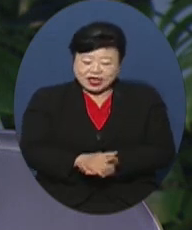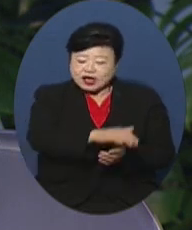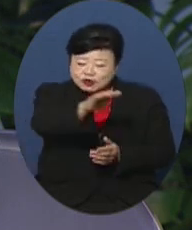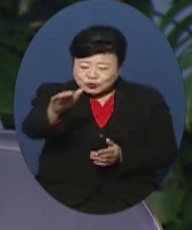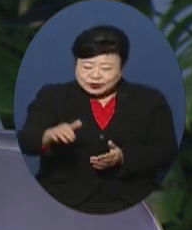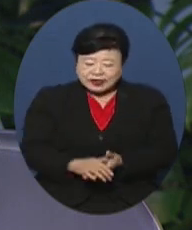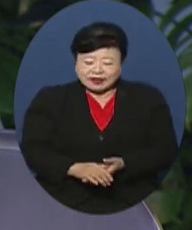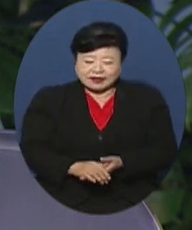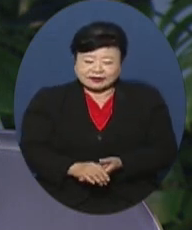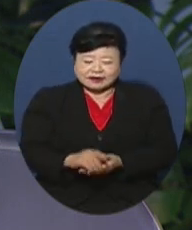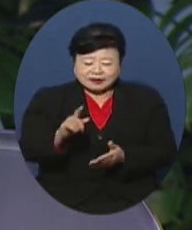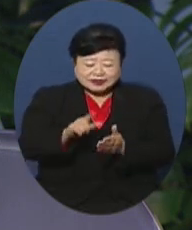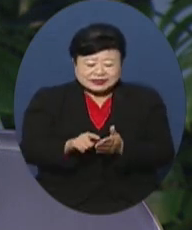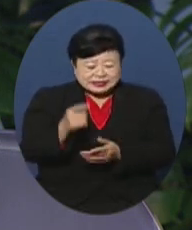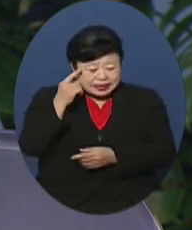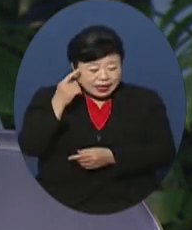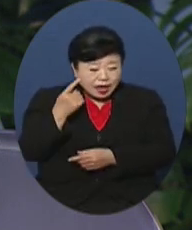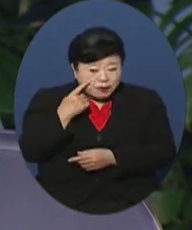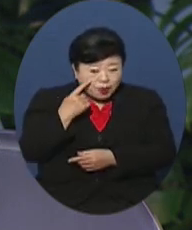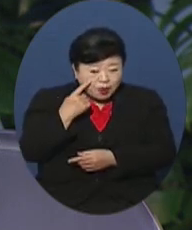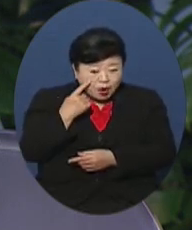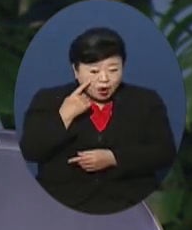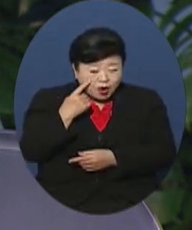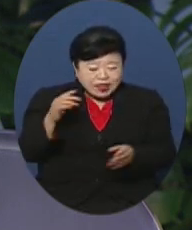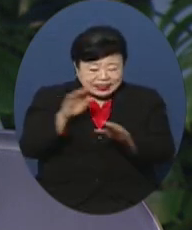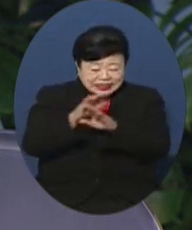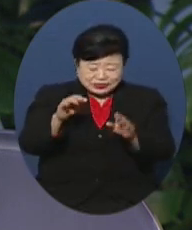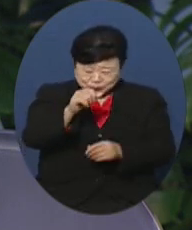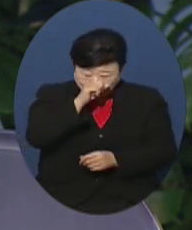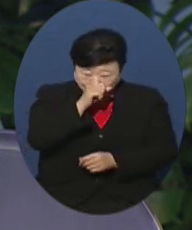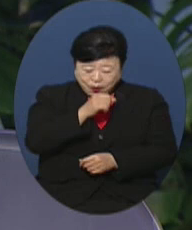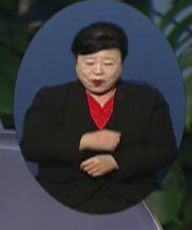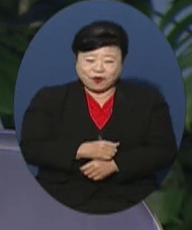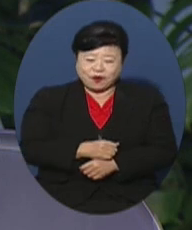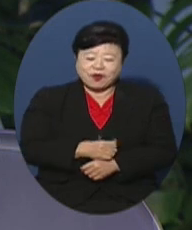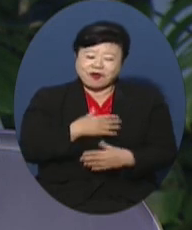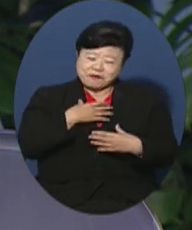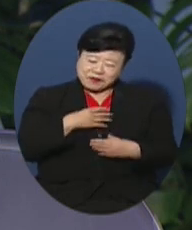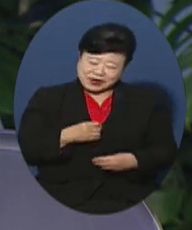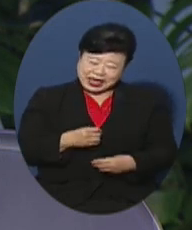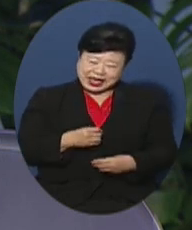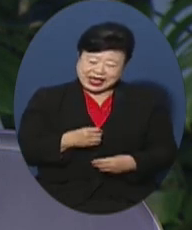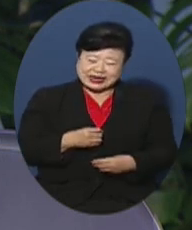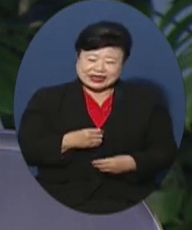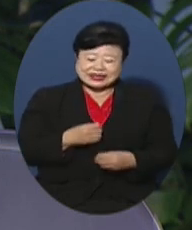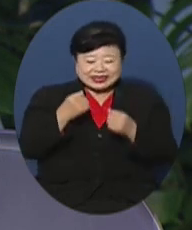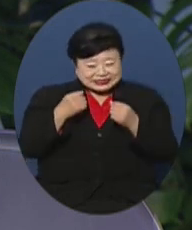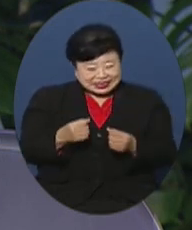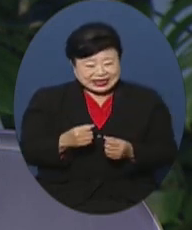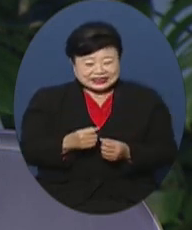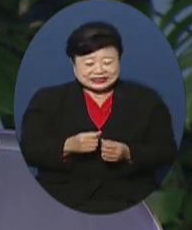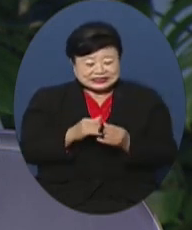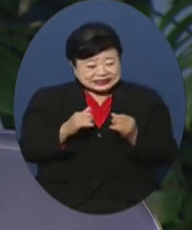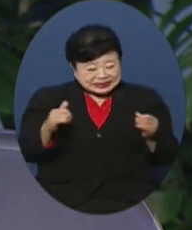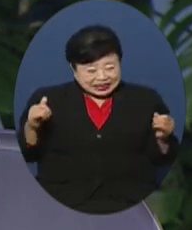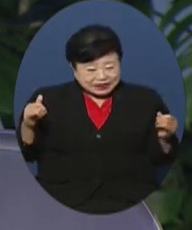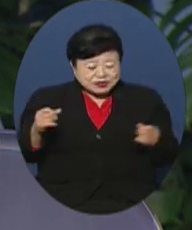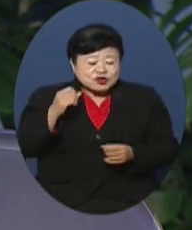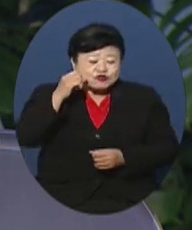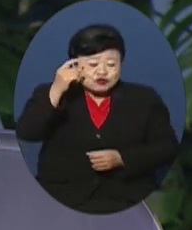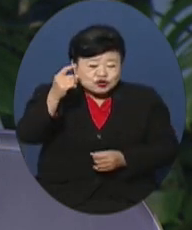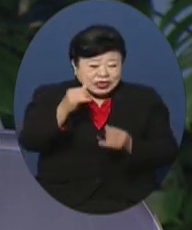우리가 언뜻 생각하면 기후도 좋고 평온한 자연에서 살았던 민족이